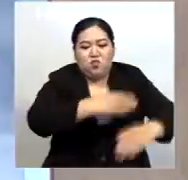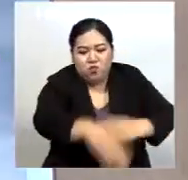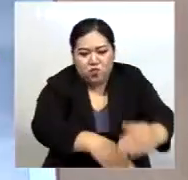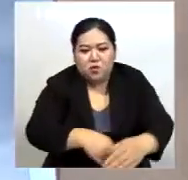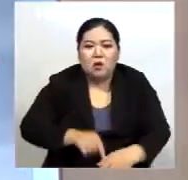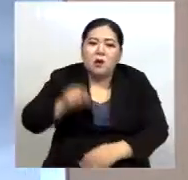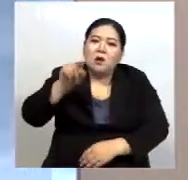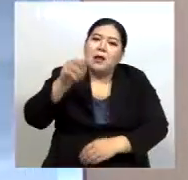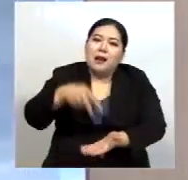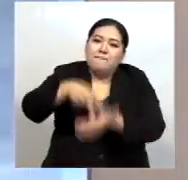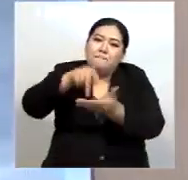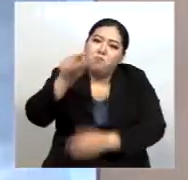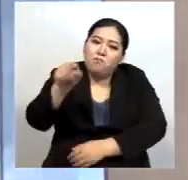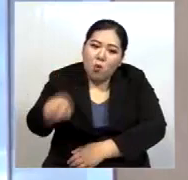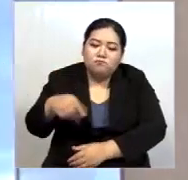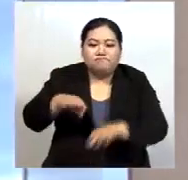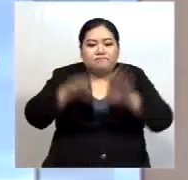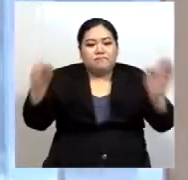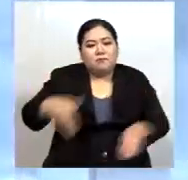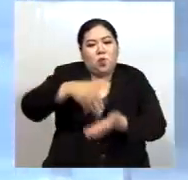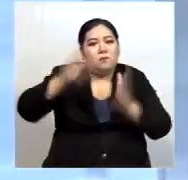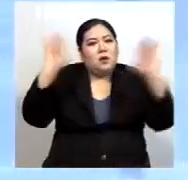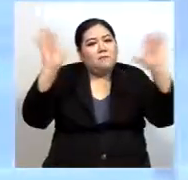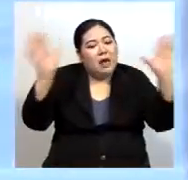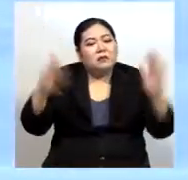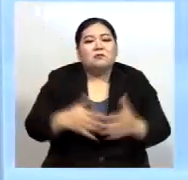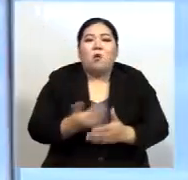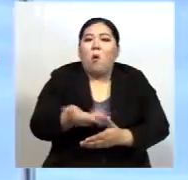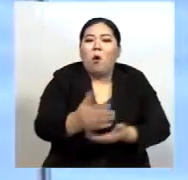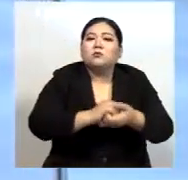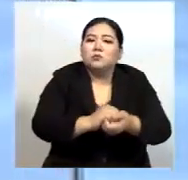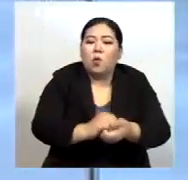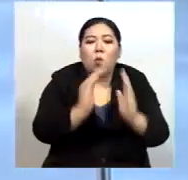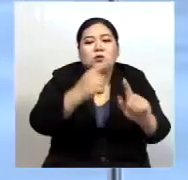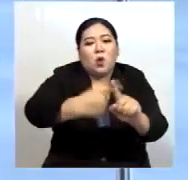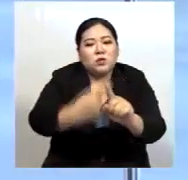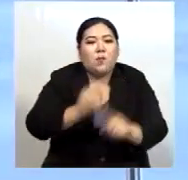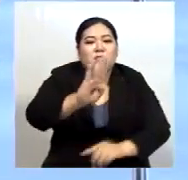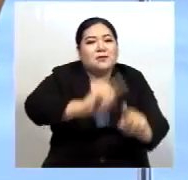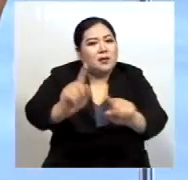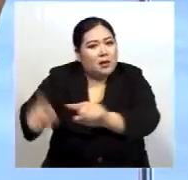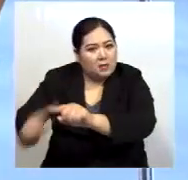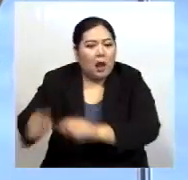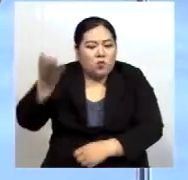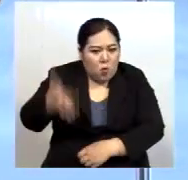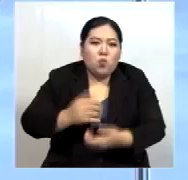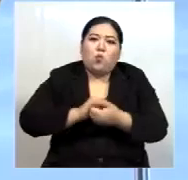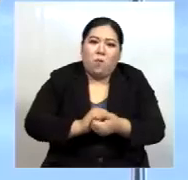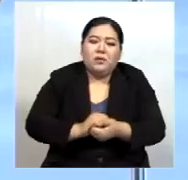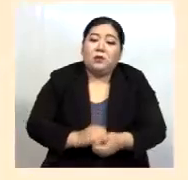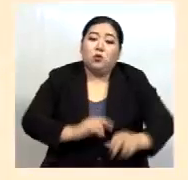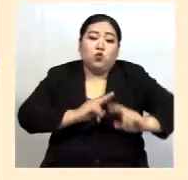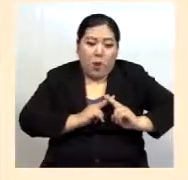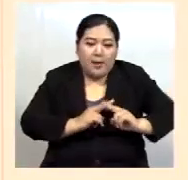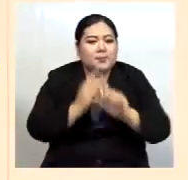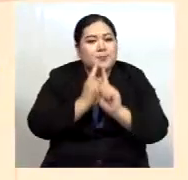น์เตอร์ประชาสัมพันธ์ปุ่มลิฟต์ด้วยนะฮะรวมถึงสร้างความร่วมมือนะครับกับผู้เช่าสำนักงานทุกหน่วยถึงวิธีการป้องกัน